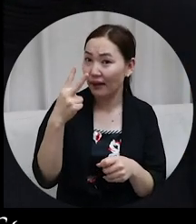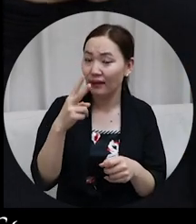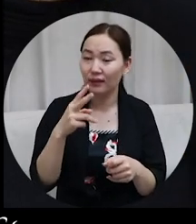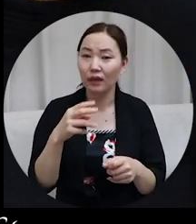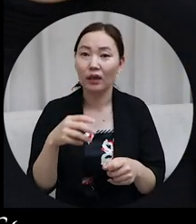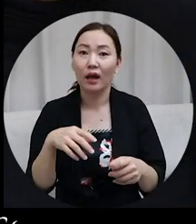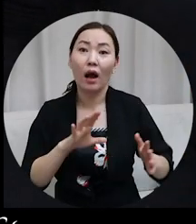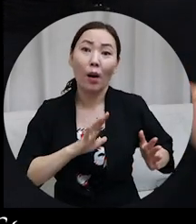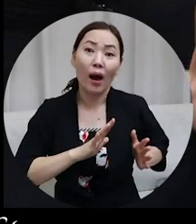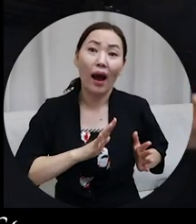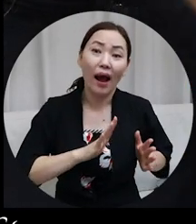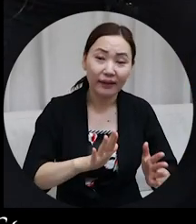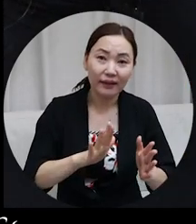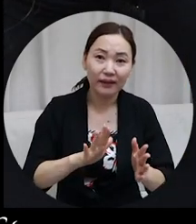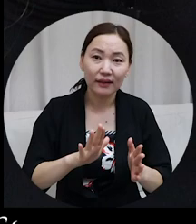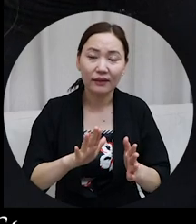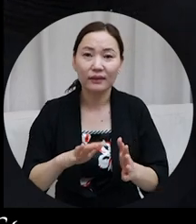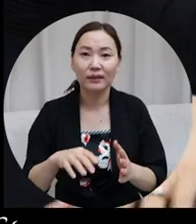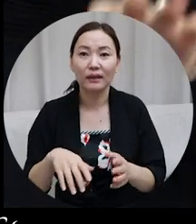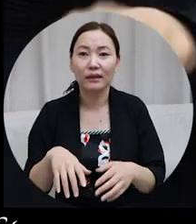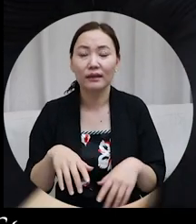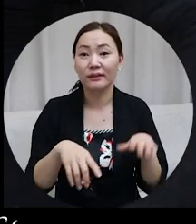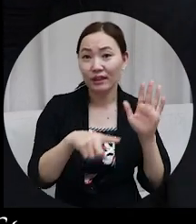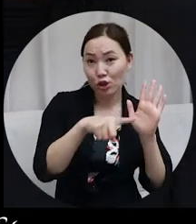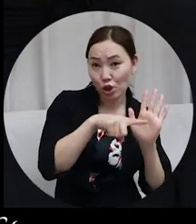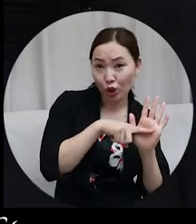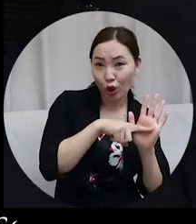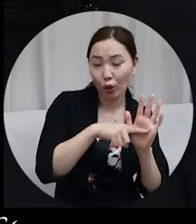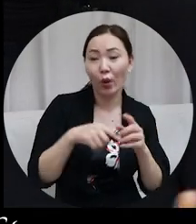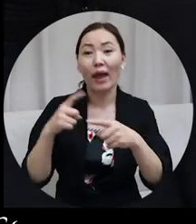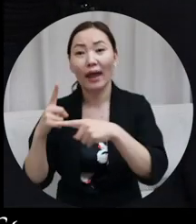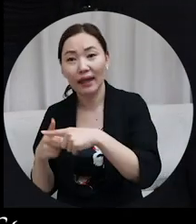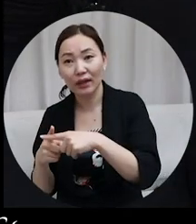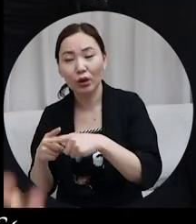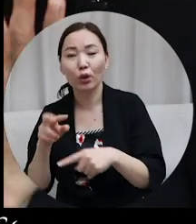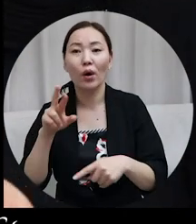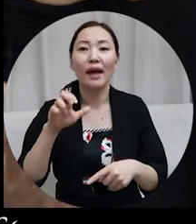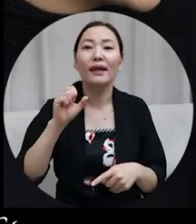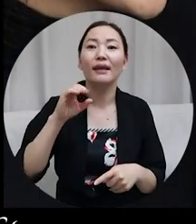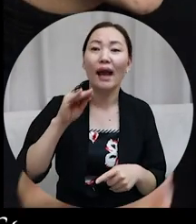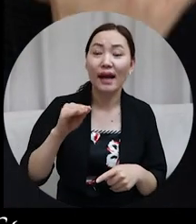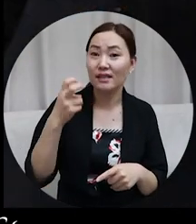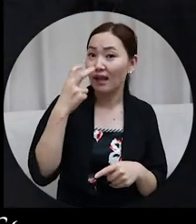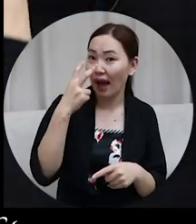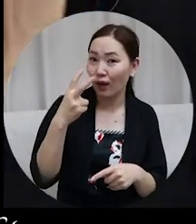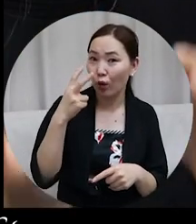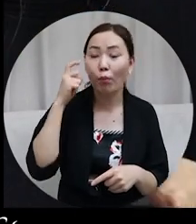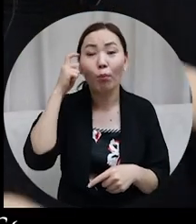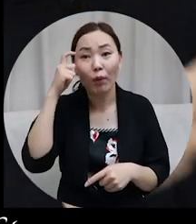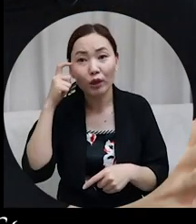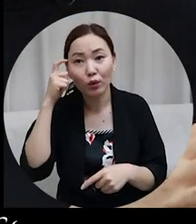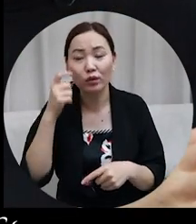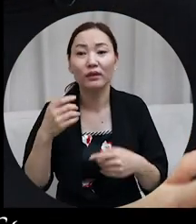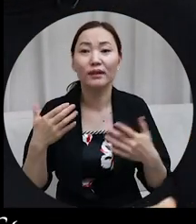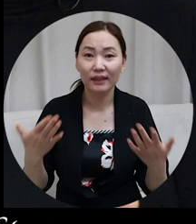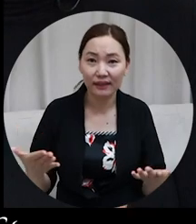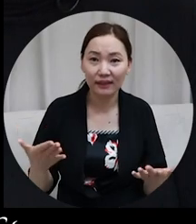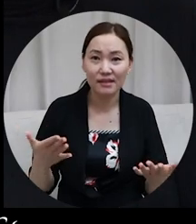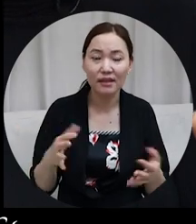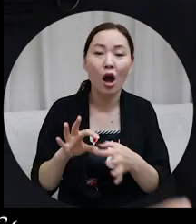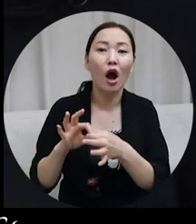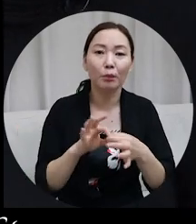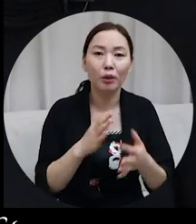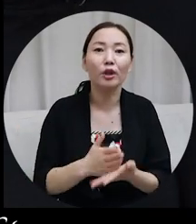Харах өнцгөө өөрчлөх хэрэгтэй. Хөнгөн болгож харах уу хөндрүүлж бүр зовж одоо харах уу гэхэд өөрөө шийдэх юм байна шүү дээ. Хэрвээ хөнгөн болгож харьяа